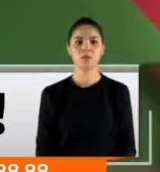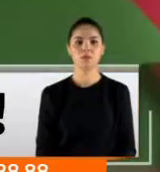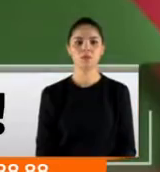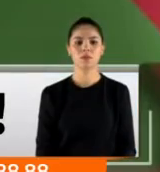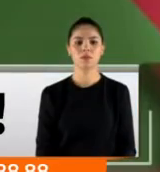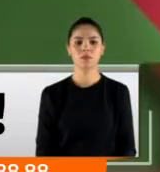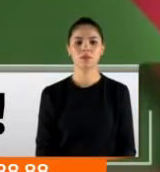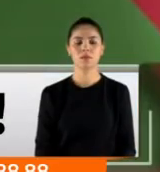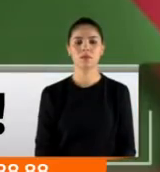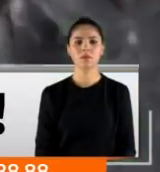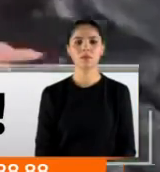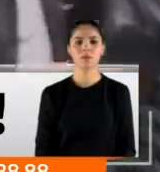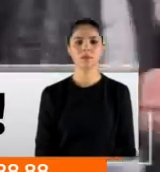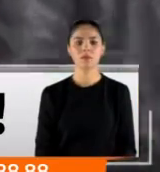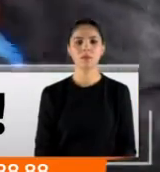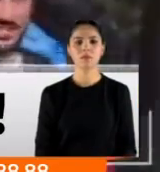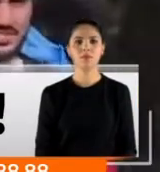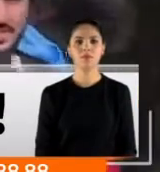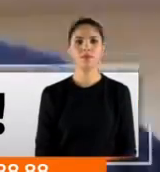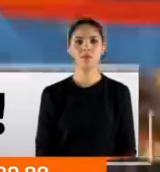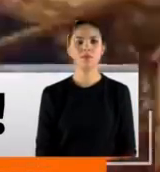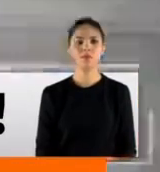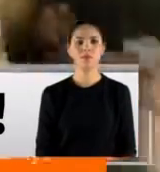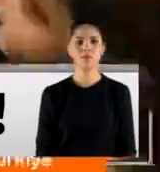Bu ne oldu Paşinyan?